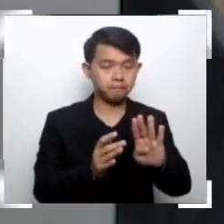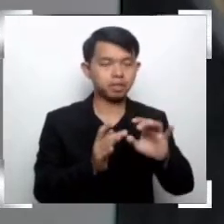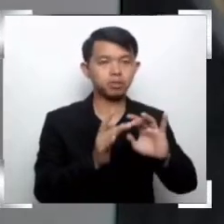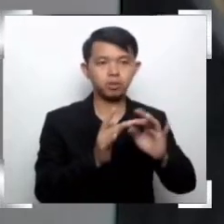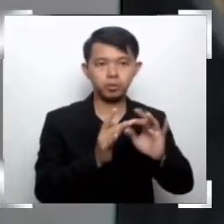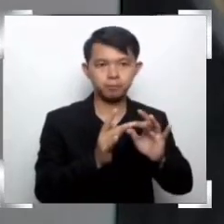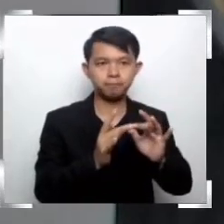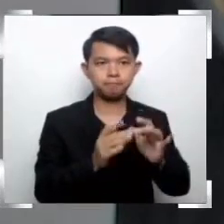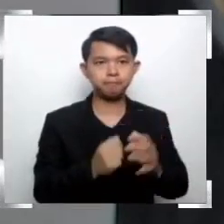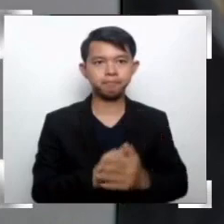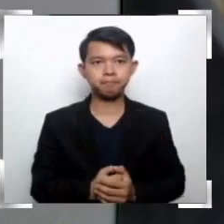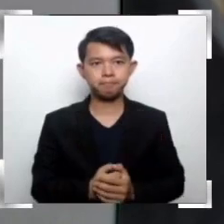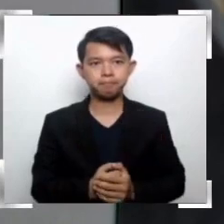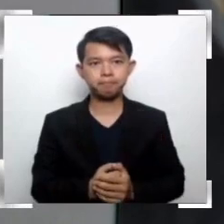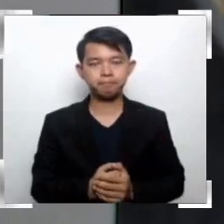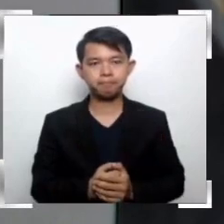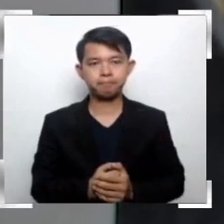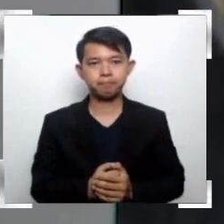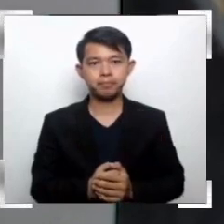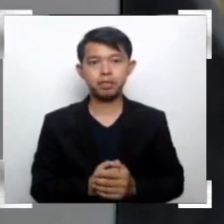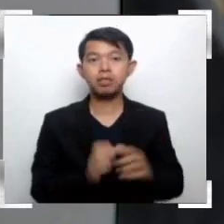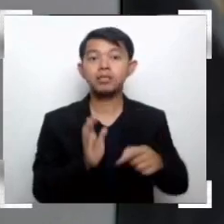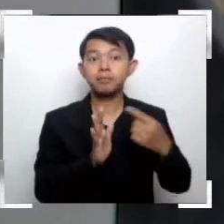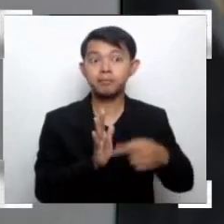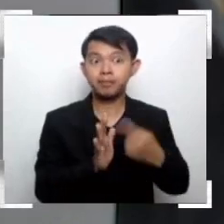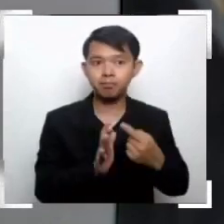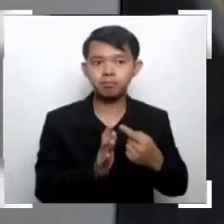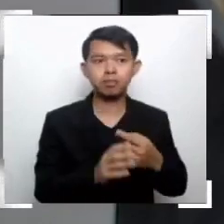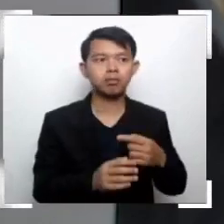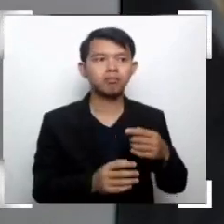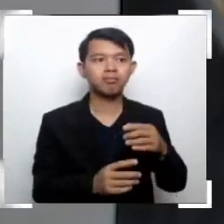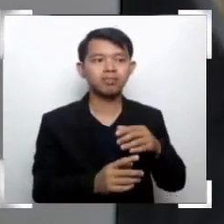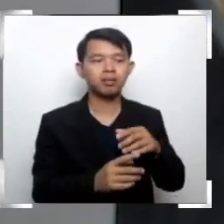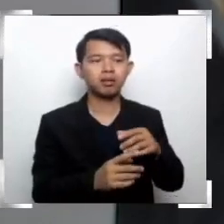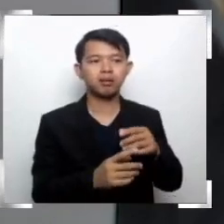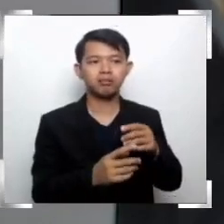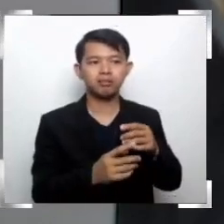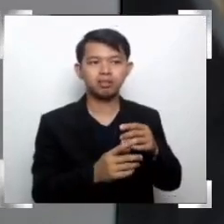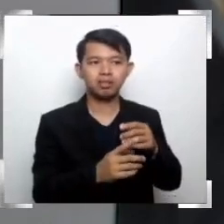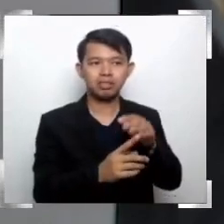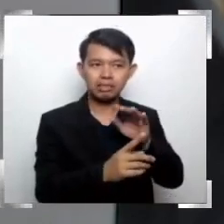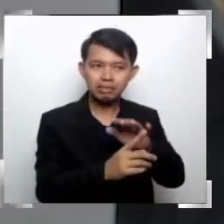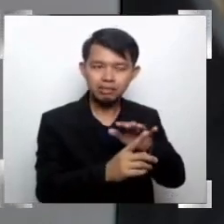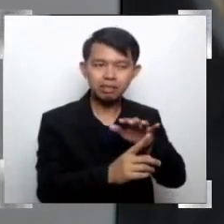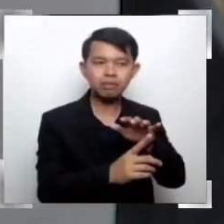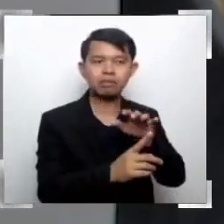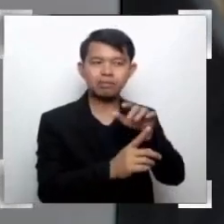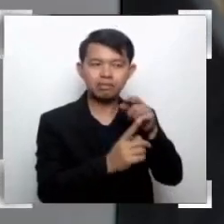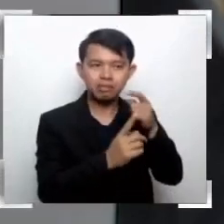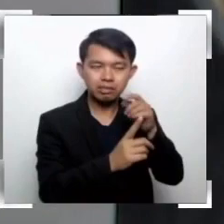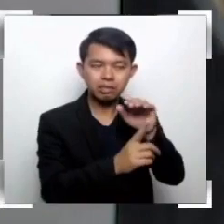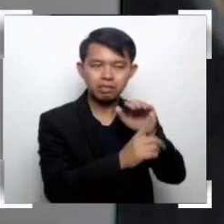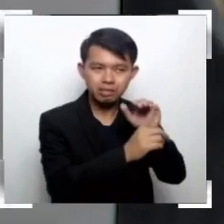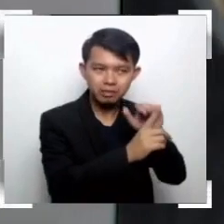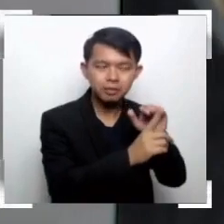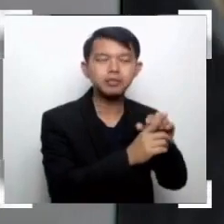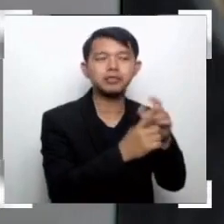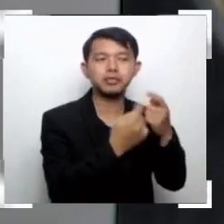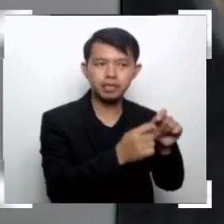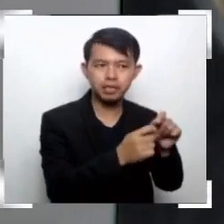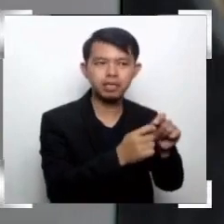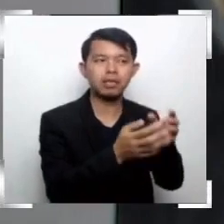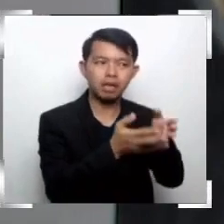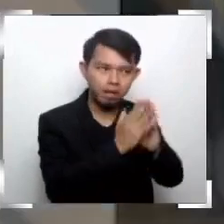Yung iba nililigawan nila, especially yung mga inaasawa nila, no? Just like yung the last na nahuli natin